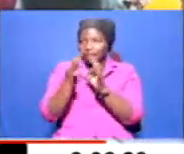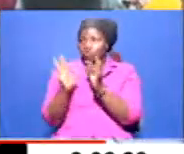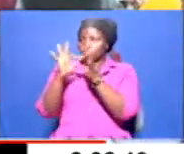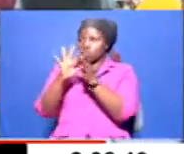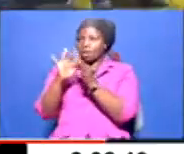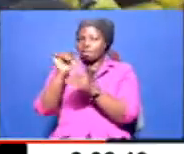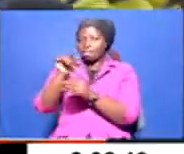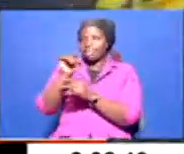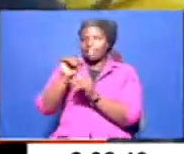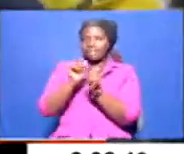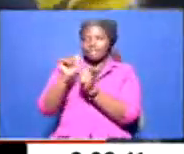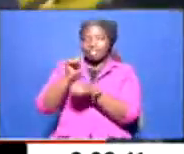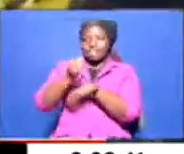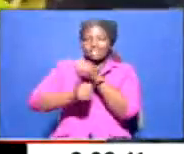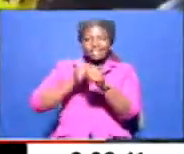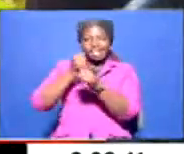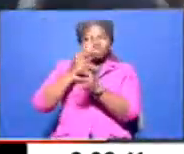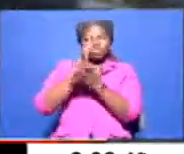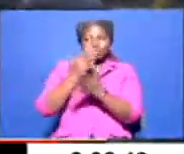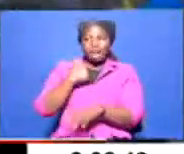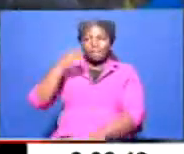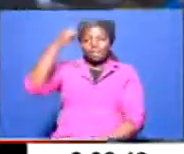hawana stima.